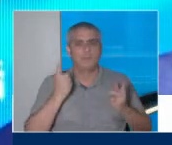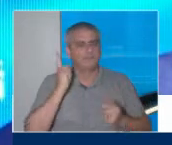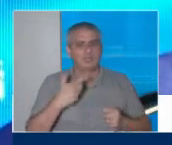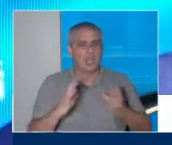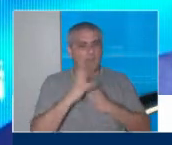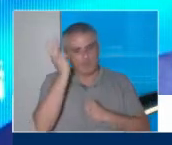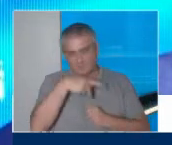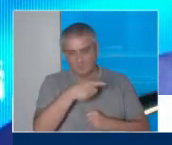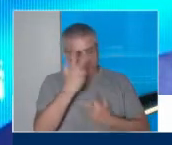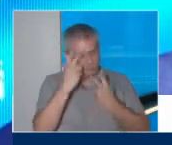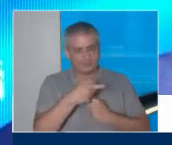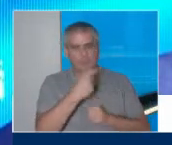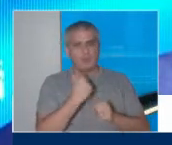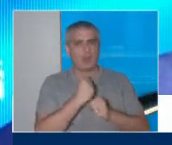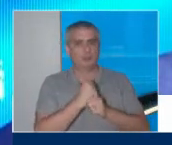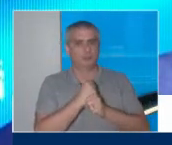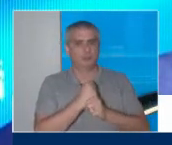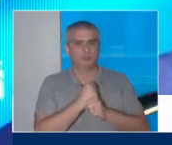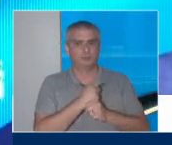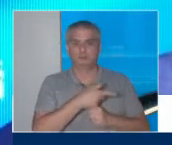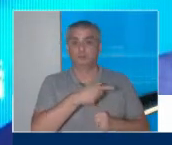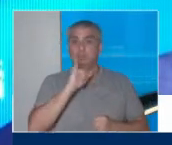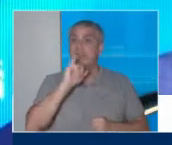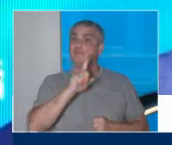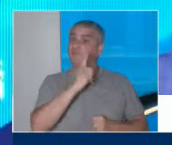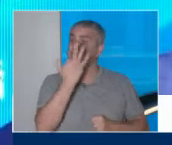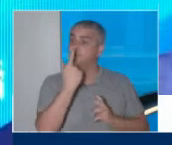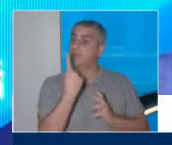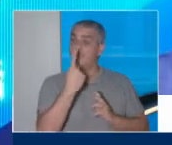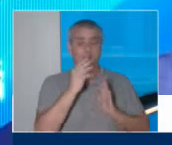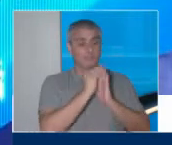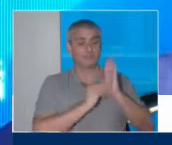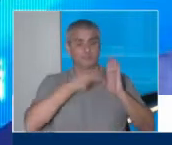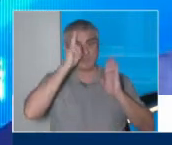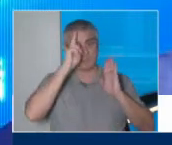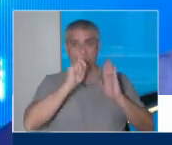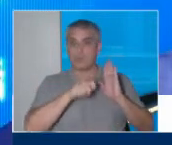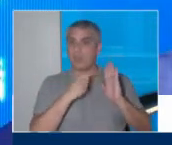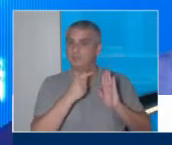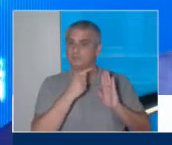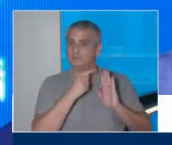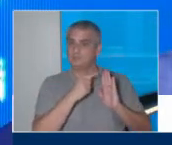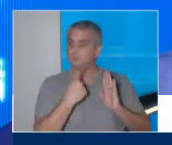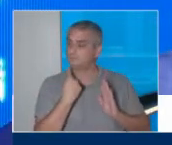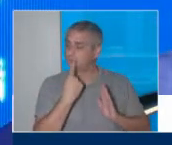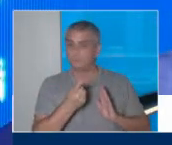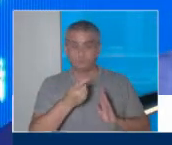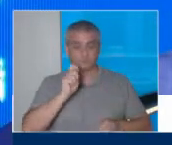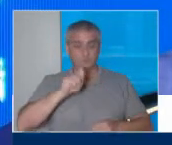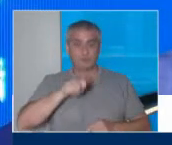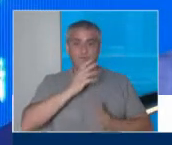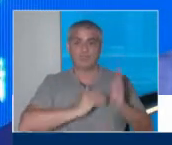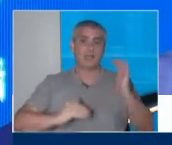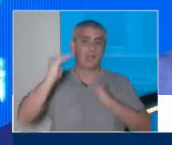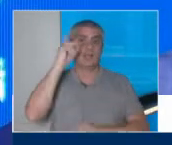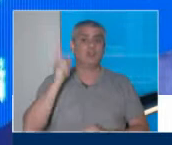העם להבין שמצפים ממנו לעשות כשיריב לוין, מספר אחד ברשימת הליכוד לכנסת, מכנה את שופטי